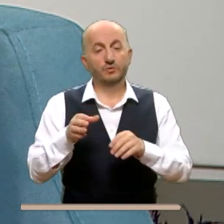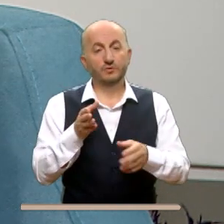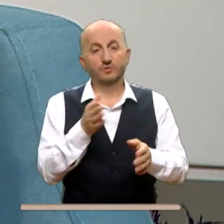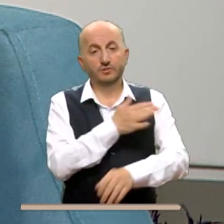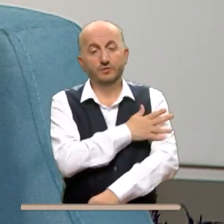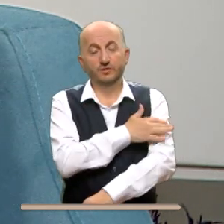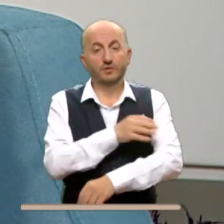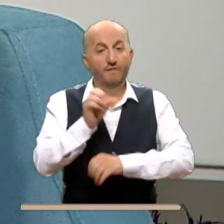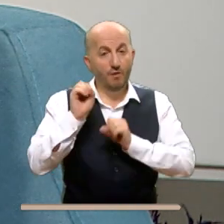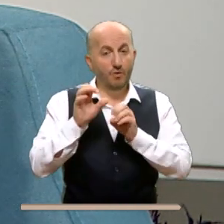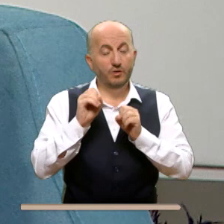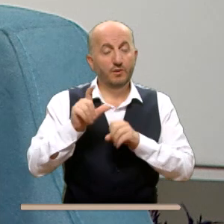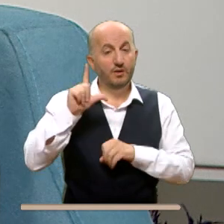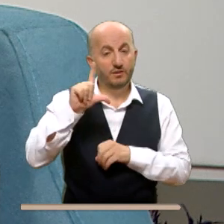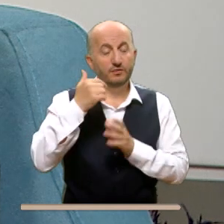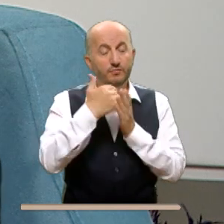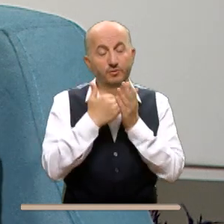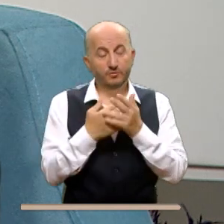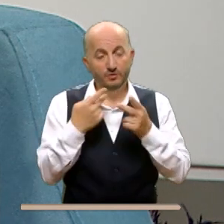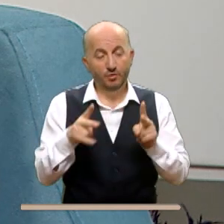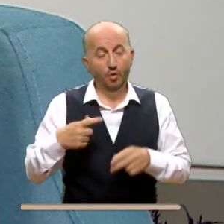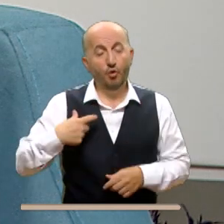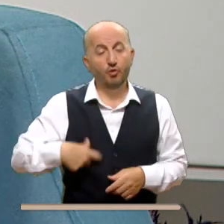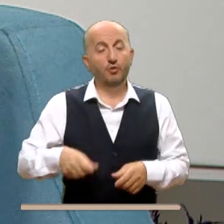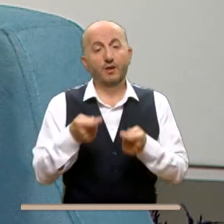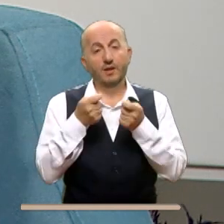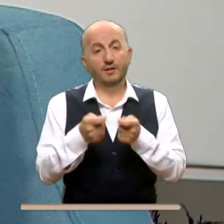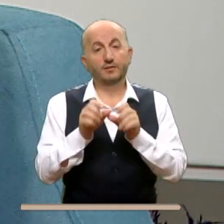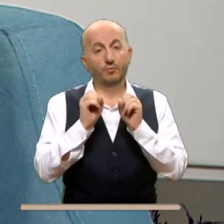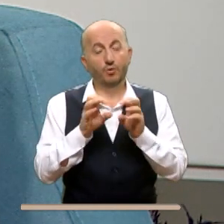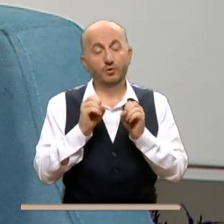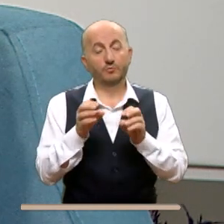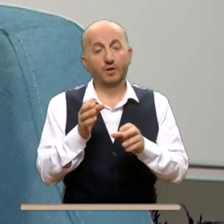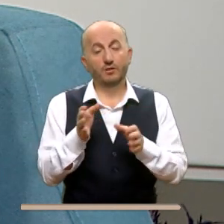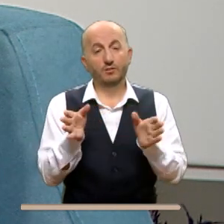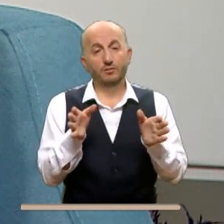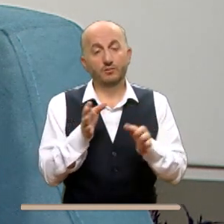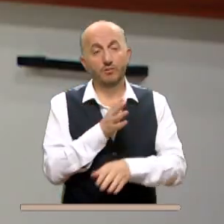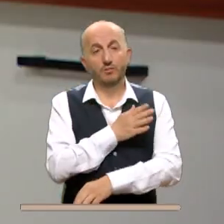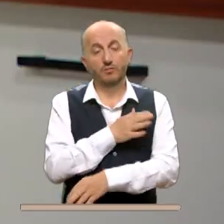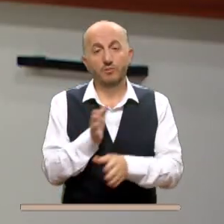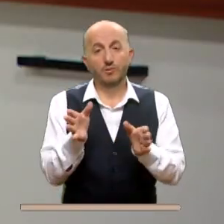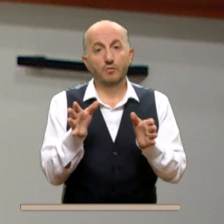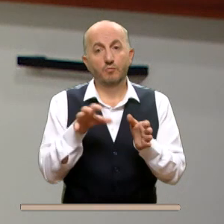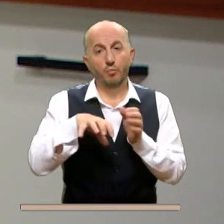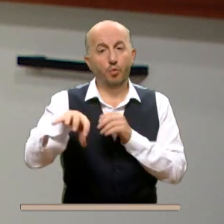lisans programımızı da açtık. Hı hı. Sonra özel eğitim öğretmenliği programımızı. Sınıf öğretmenliği bu sene ilk öğrencilerini alacak. İlk öğrencilerini bekliyor,